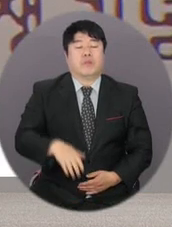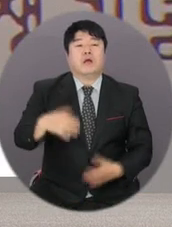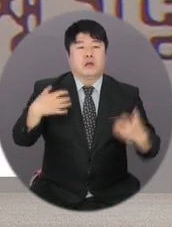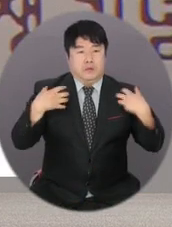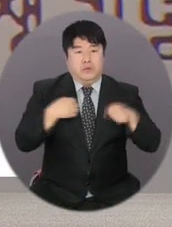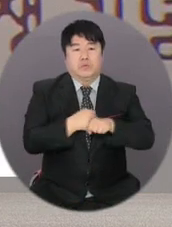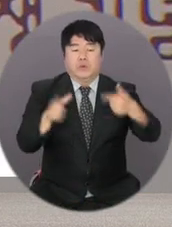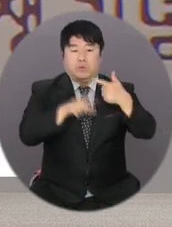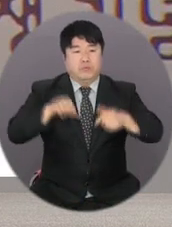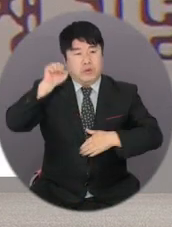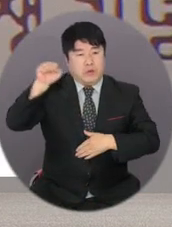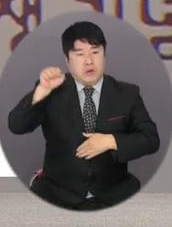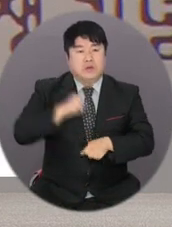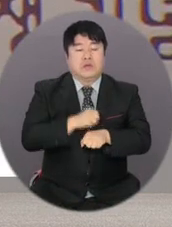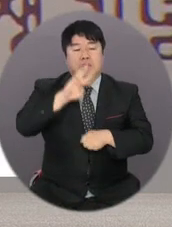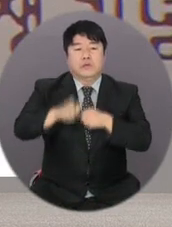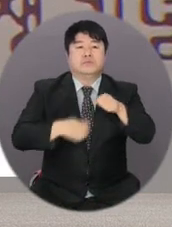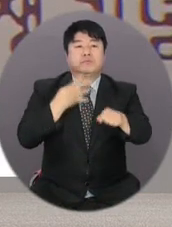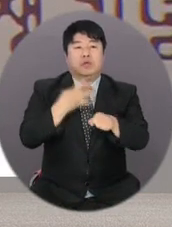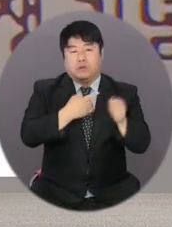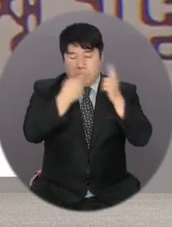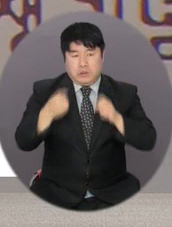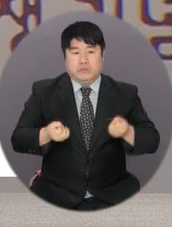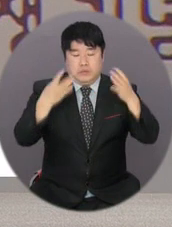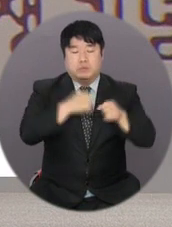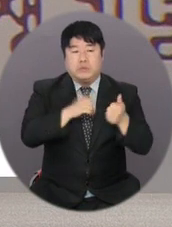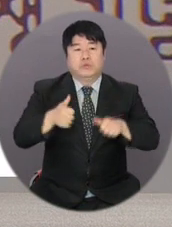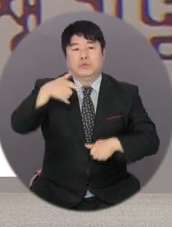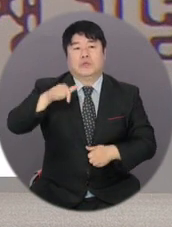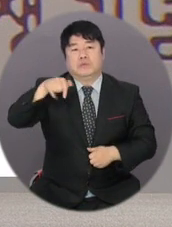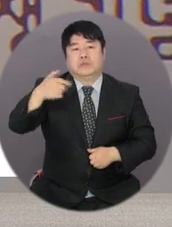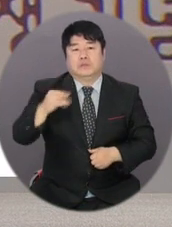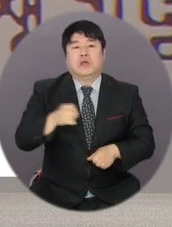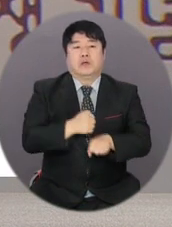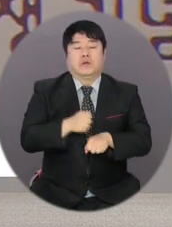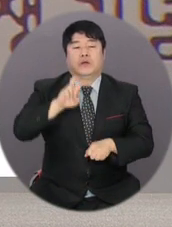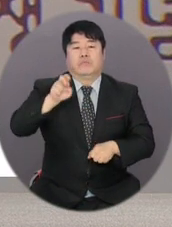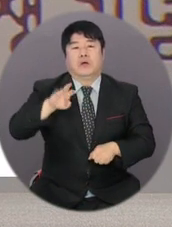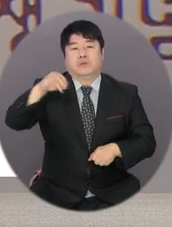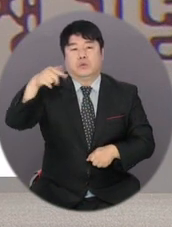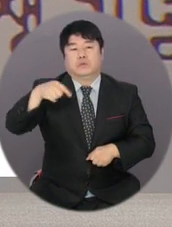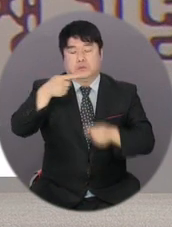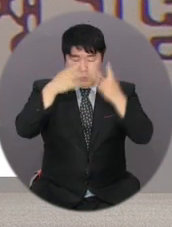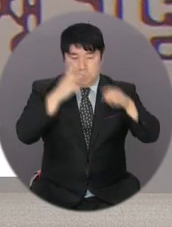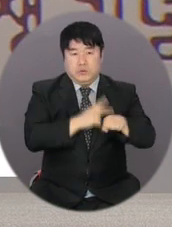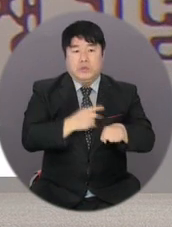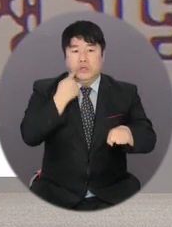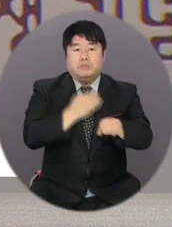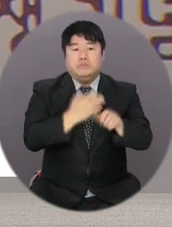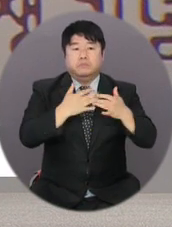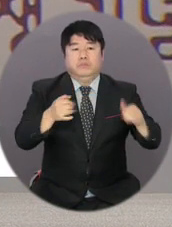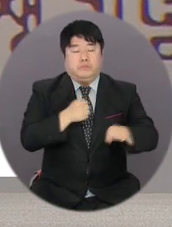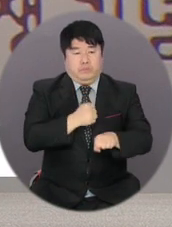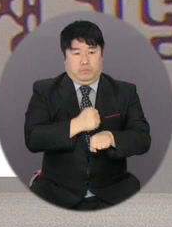정부가 6월 항쟁 34주년 기념식에서 고 김근태 고문과 고 명노군 교수 등 민주인사들에게